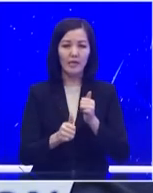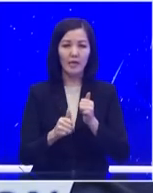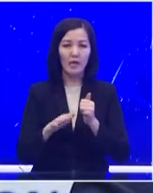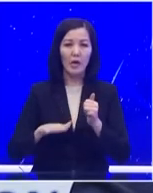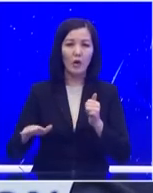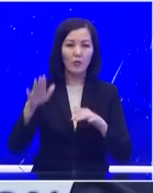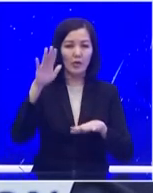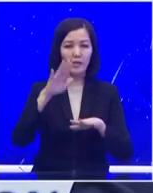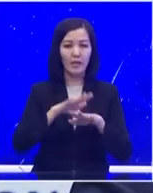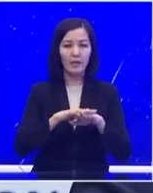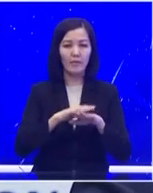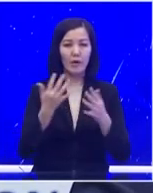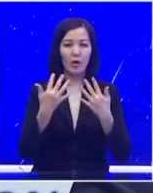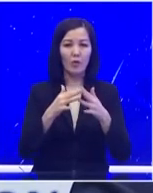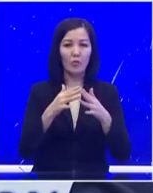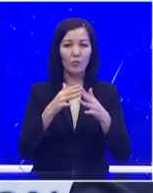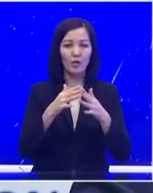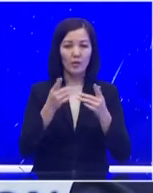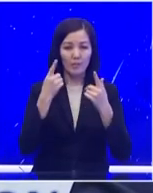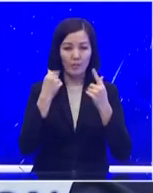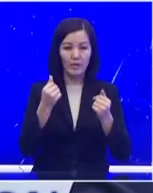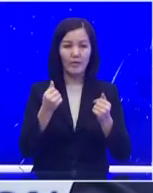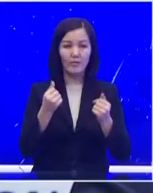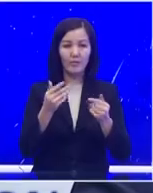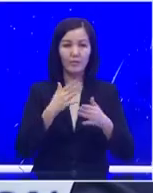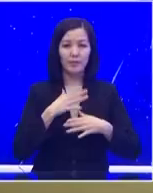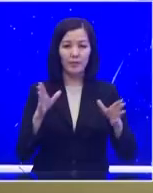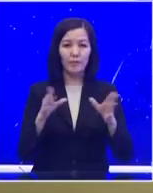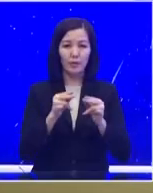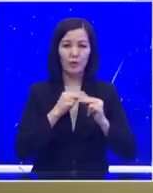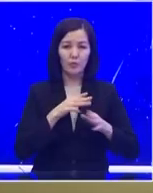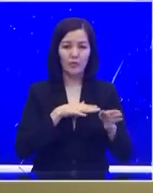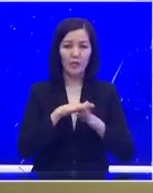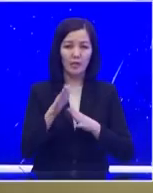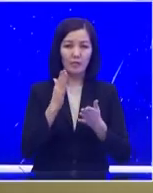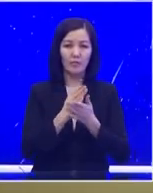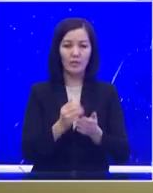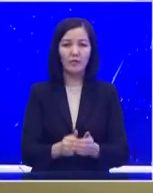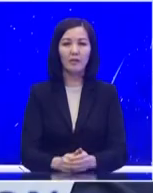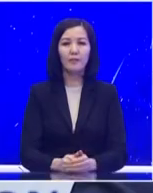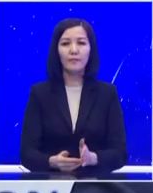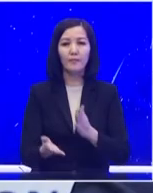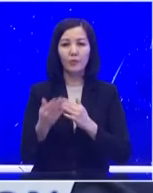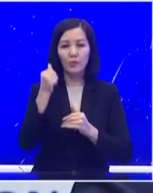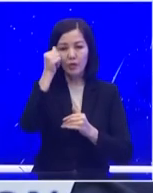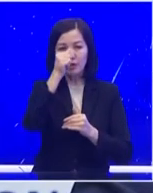аудан әкімі, әр ауыл әкімі оны білет, сол жерде бізбен бірлесіп жұмыстар істеп жатыр. Өткен